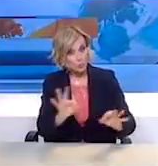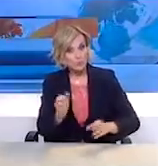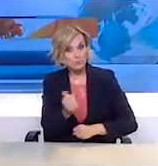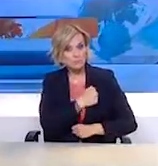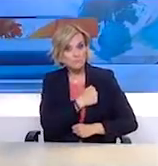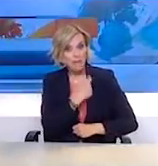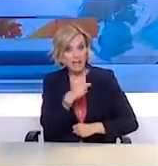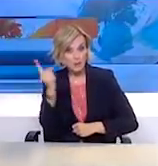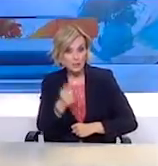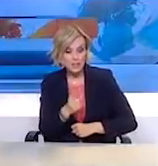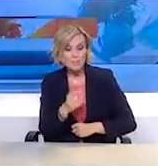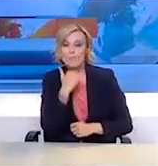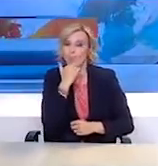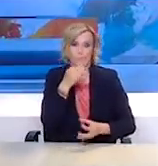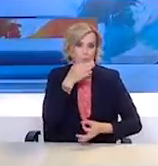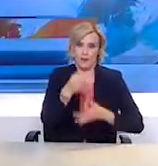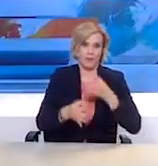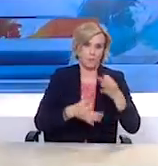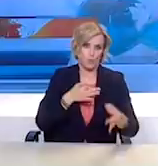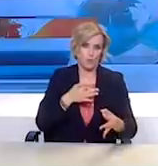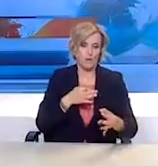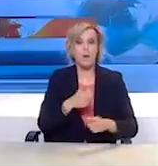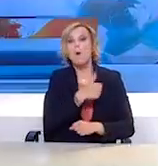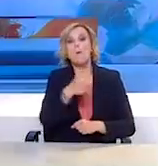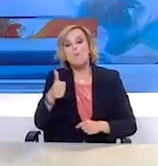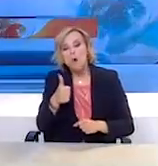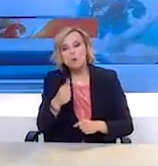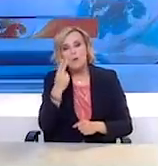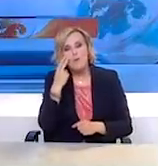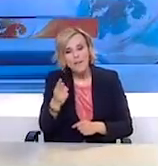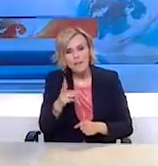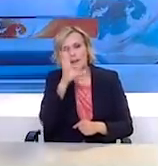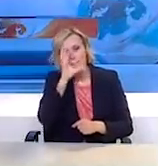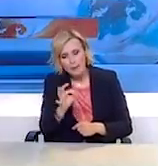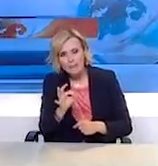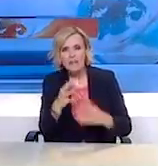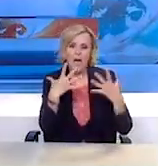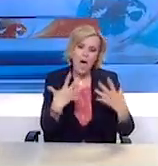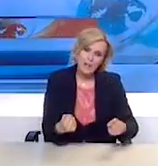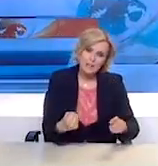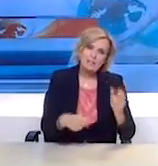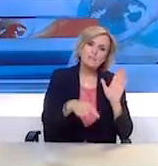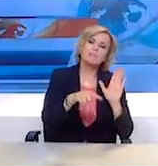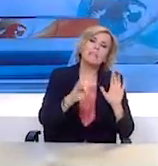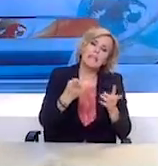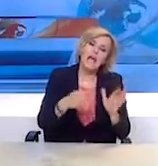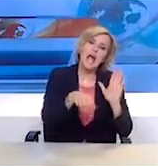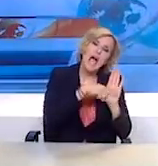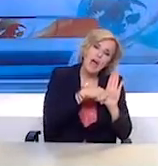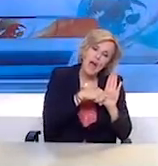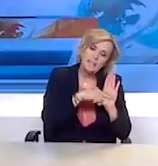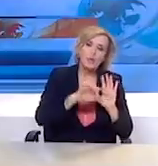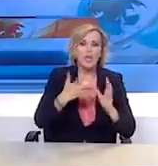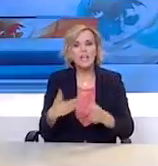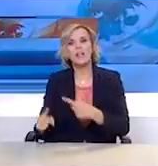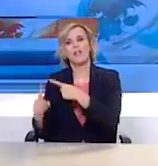αξιόπιστο, παρά μόνο ότι δείχνει την αξιοπιστία του τεστ που χρησιμοποιήθηκε. Μπορεί άλλο τεστ με καλύτερη ακρίβεια να δίνει άλλα